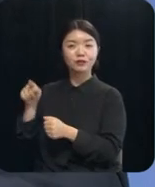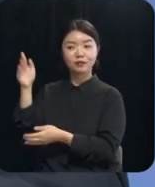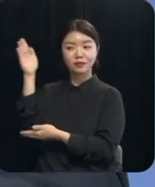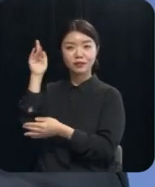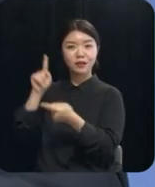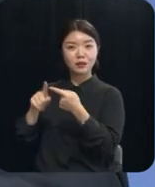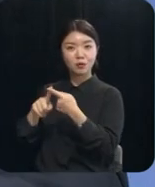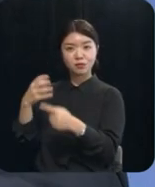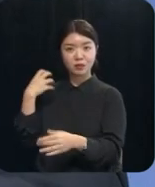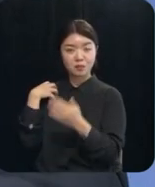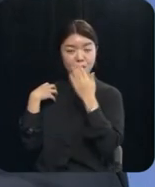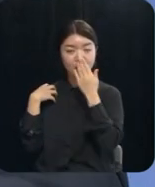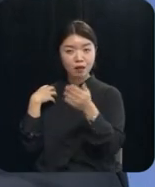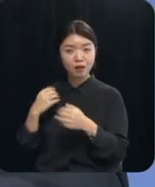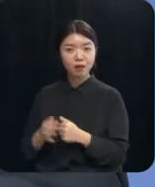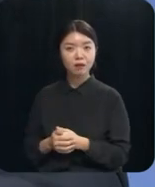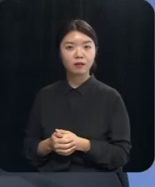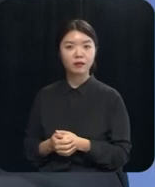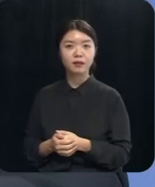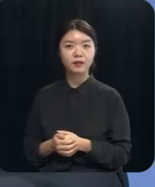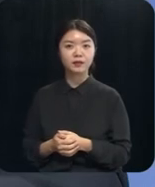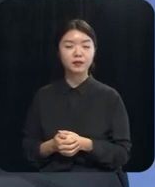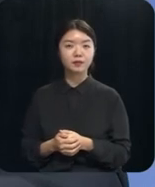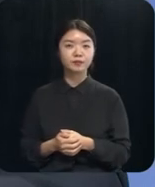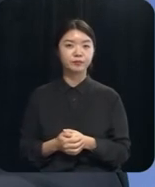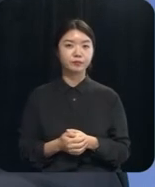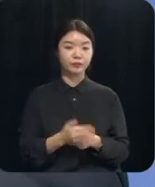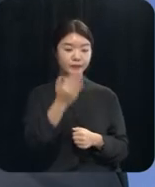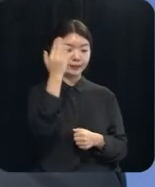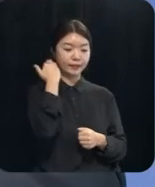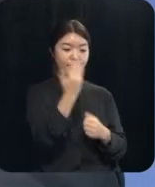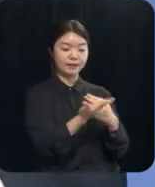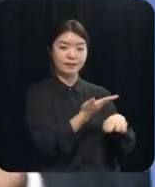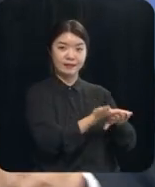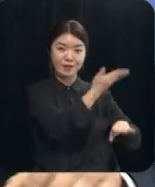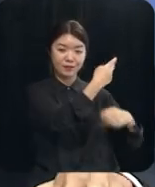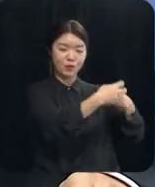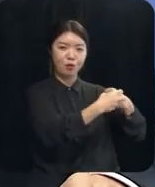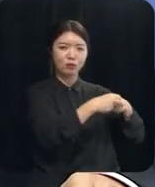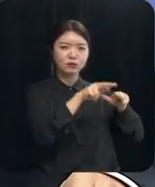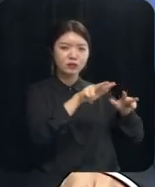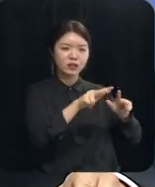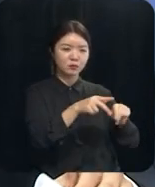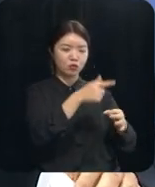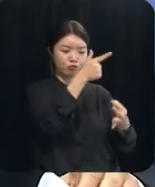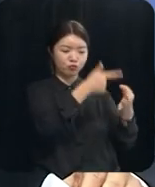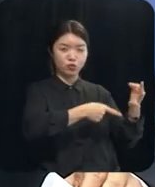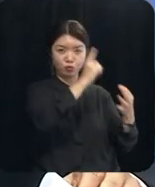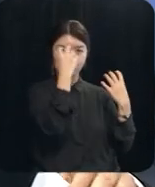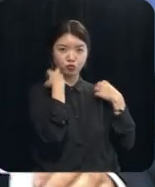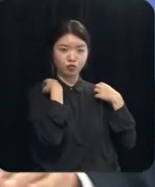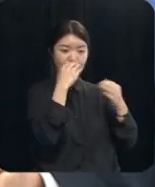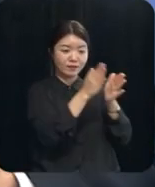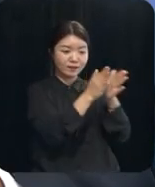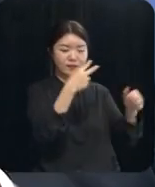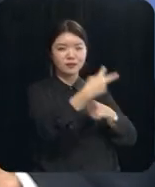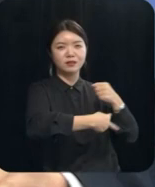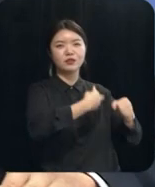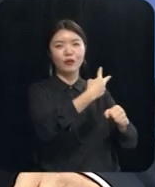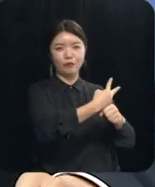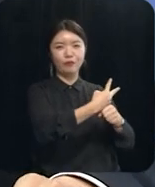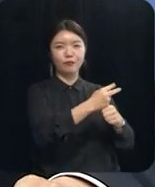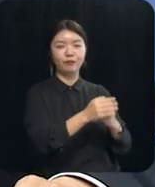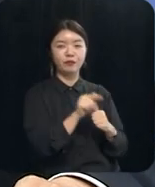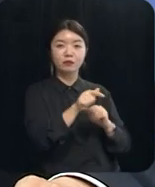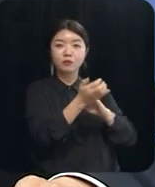이야기에 대해서 책임을 지시겠습니까? 지난 상급병원은 현재 윤 정부가 출범한 지 2년밖에 안 됐습니다.